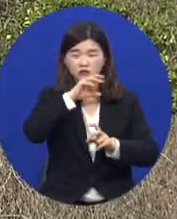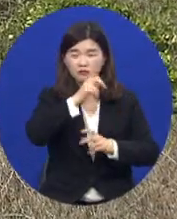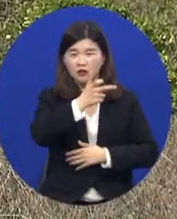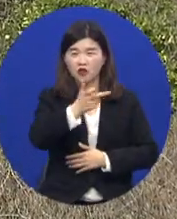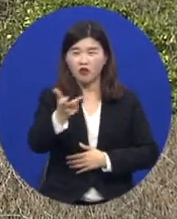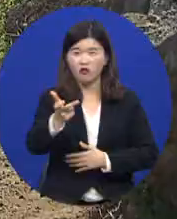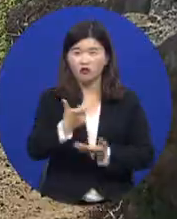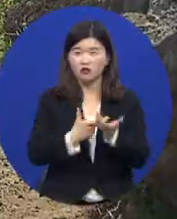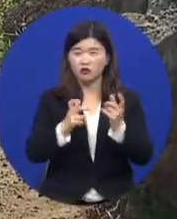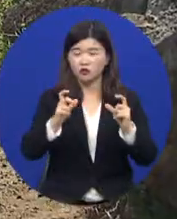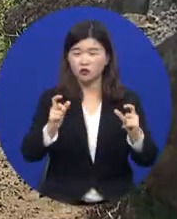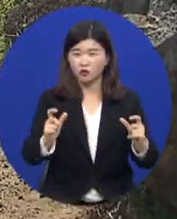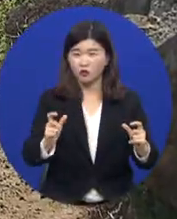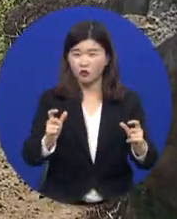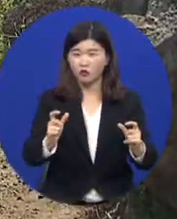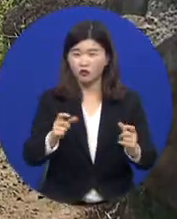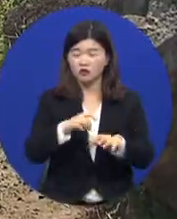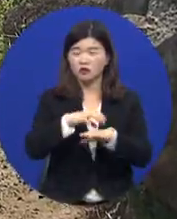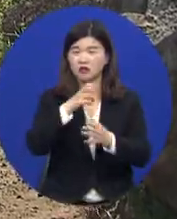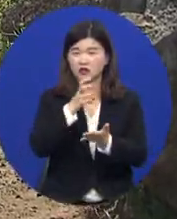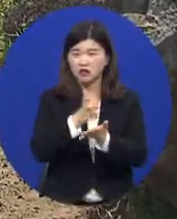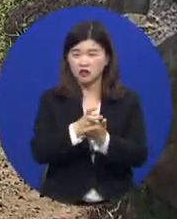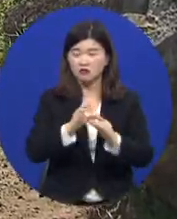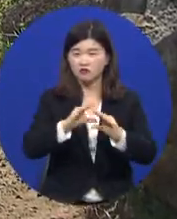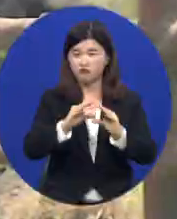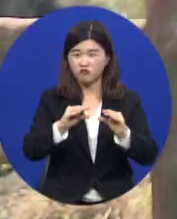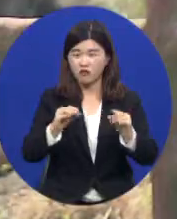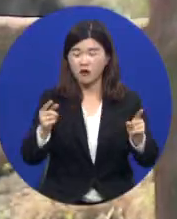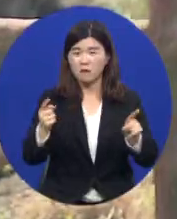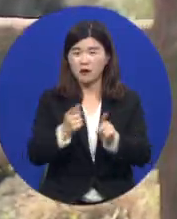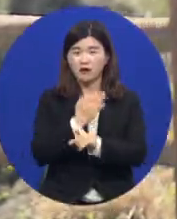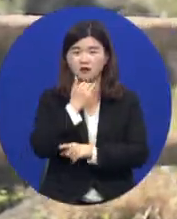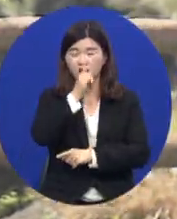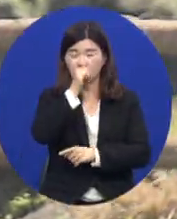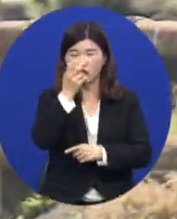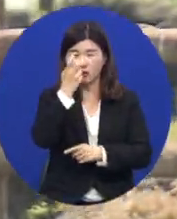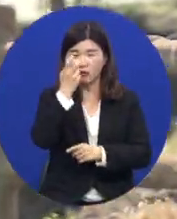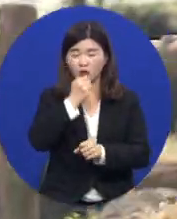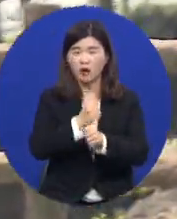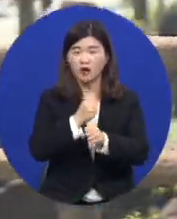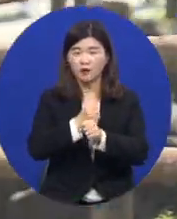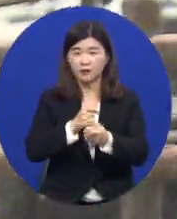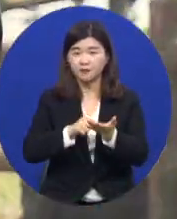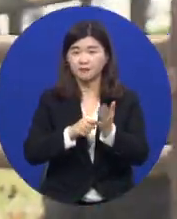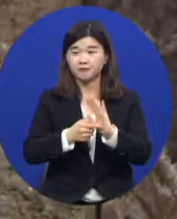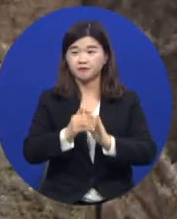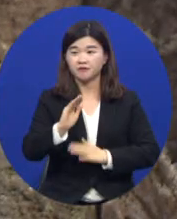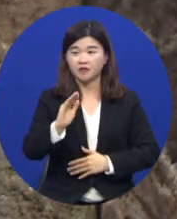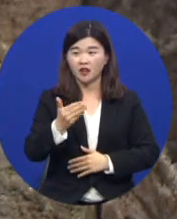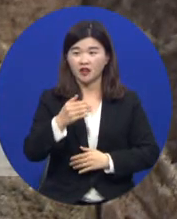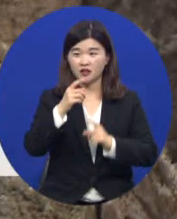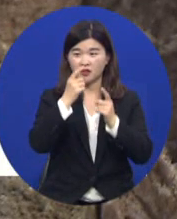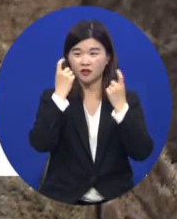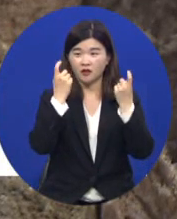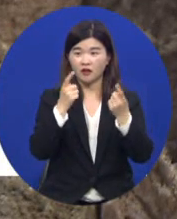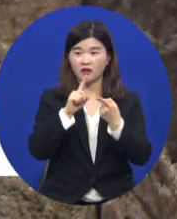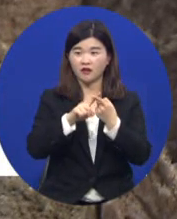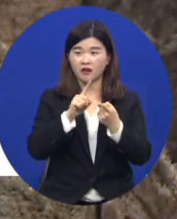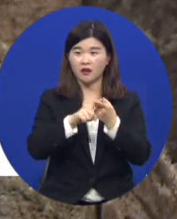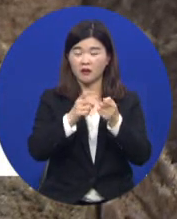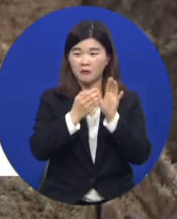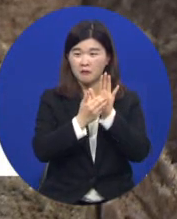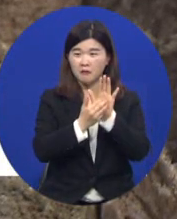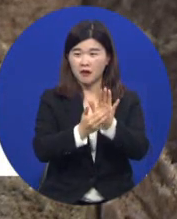커지자 제주도는 지침을 유연성 있게 적용하는 방안을 검토하기로 했습니다. 여행에 대한 우리가 철저한 방역